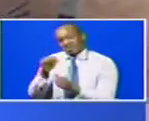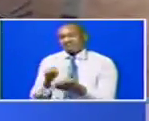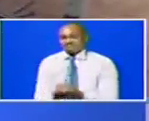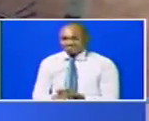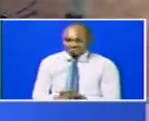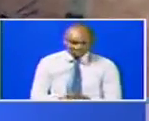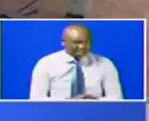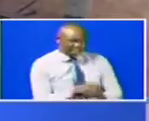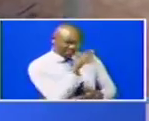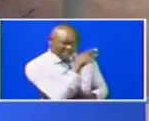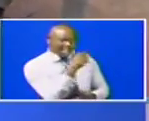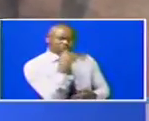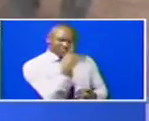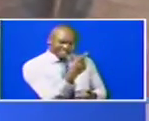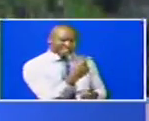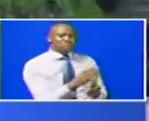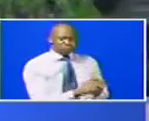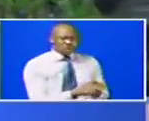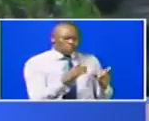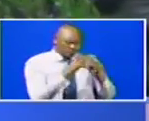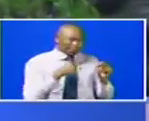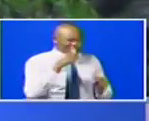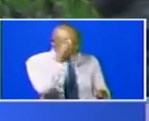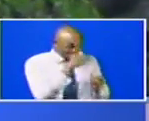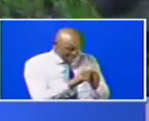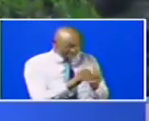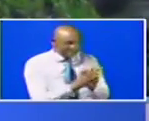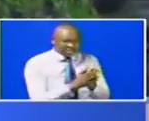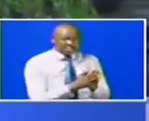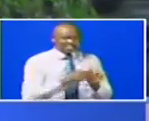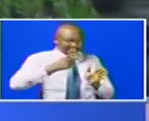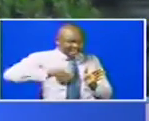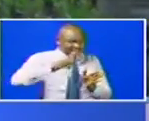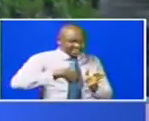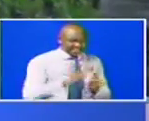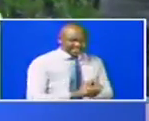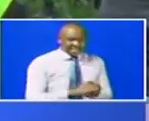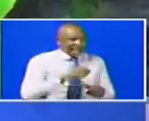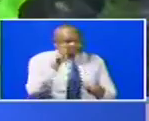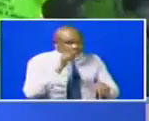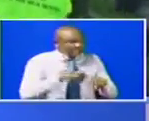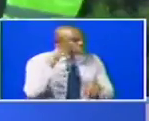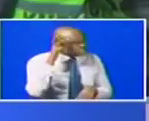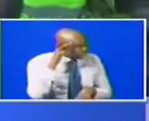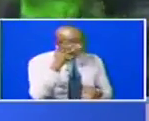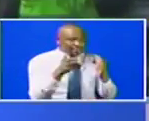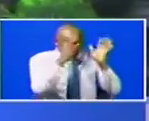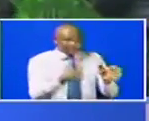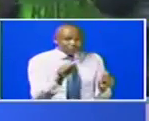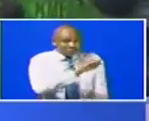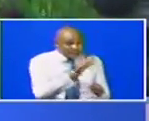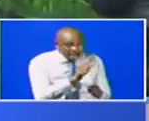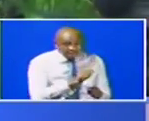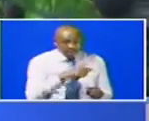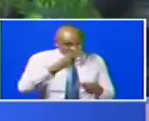Na hapo umelitaja swala ambalo limenikumbusha kuhusu hasa matairi. Wakati mwingine unasikia kwamba mtu alikuwa akiendesha gari,